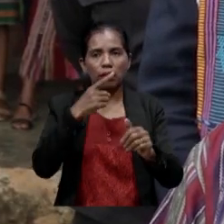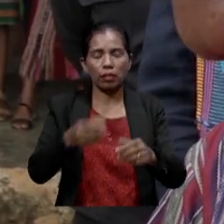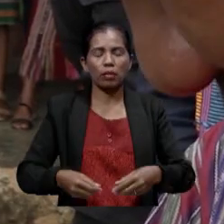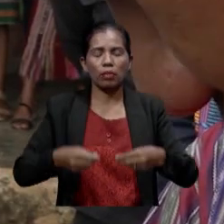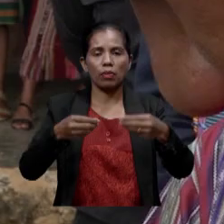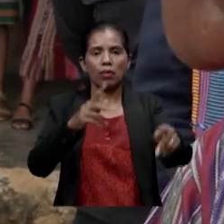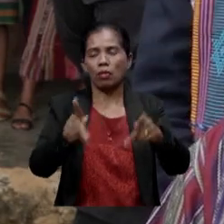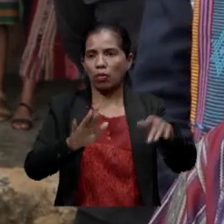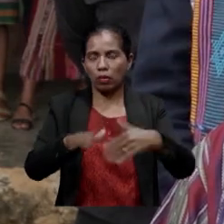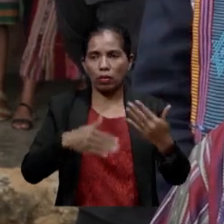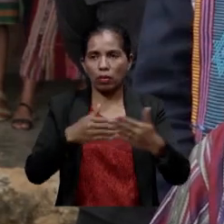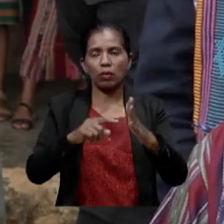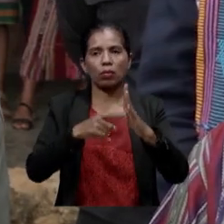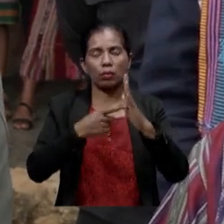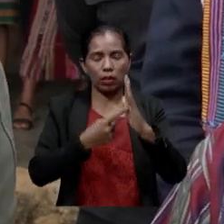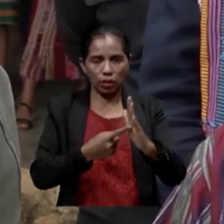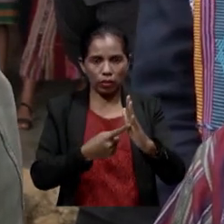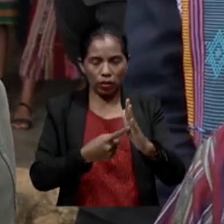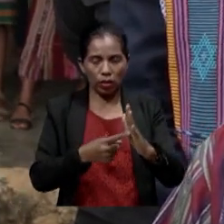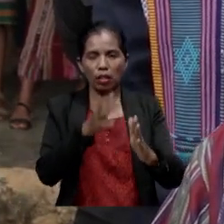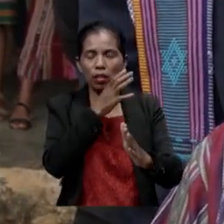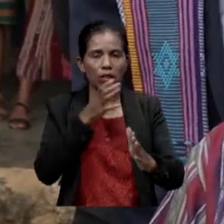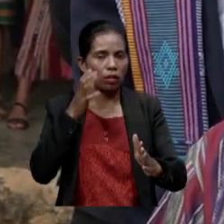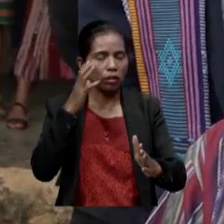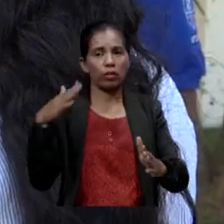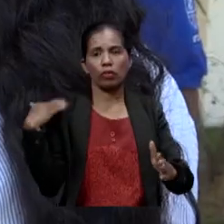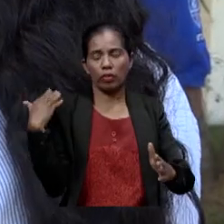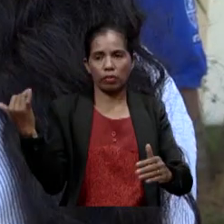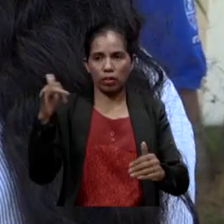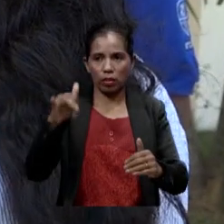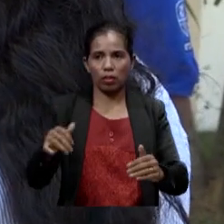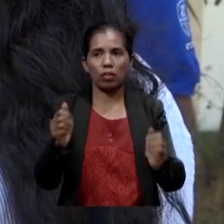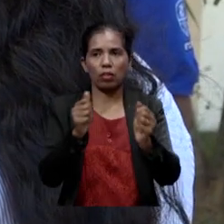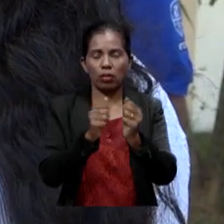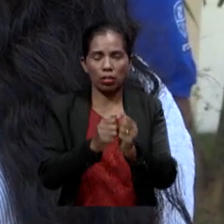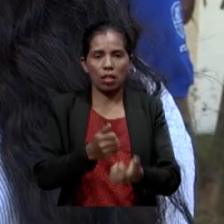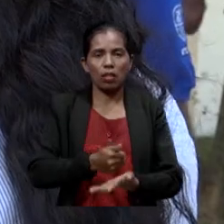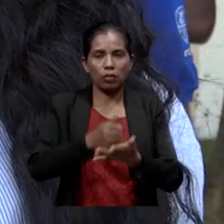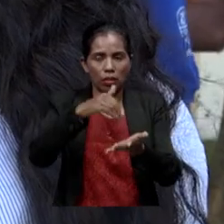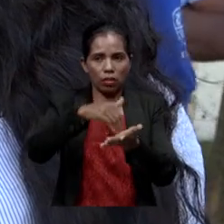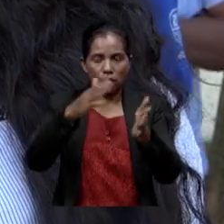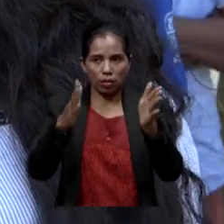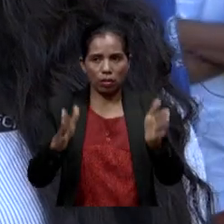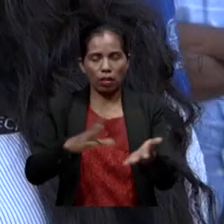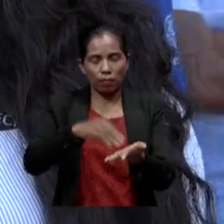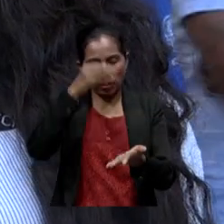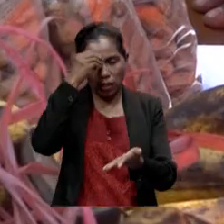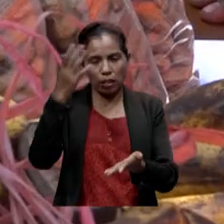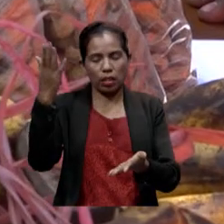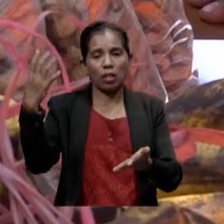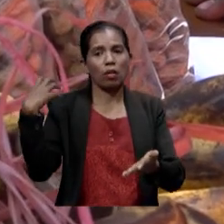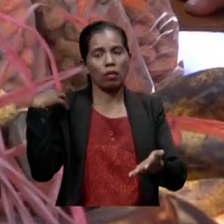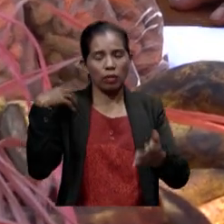ba sidadang hotu hahu si akademiku agrikultor no joven sira Homo se fasilita estudante sira hodi ba prende iha Palácio